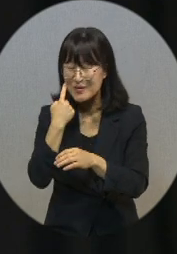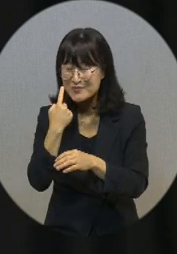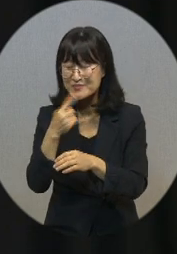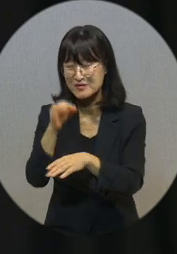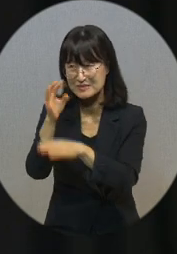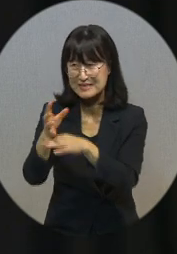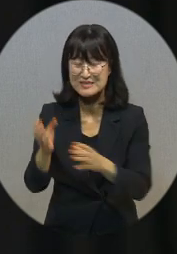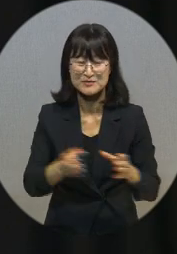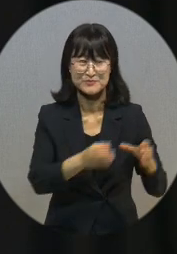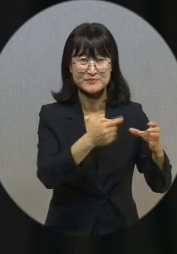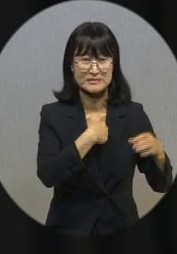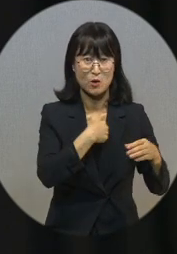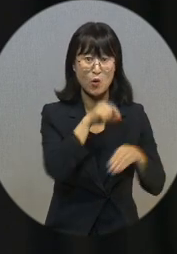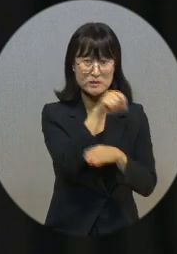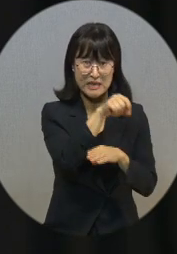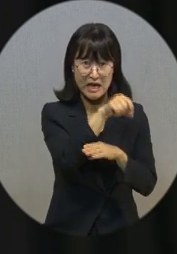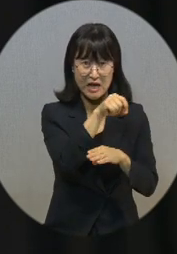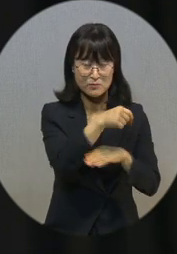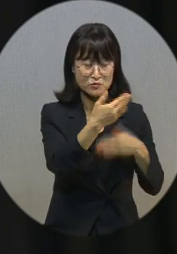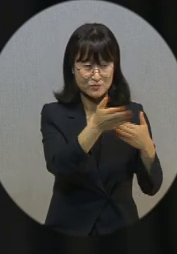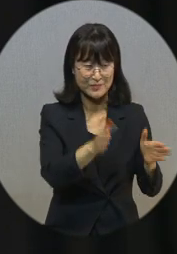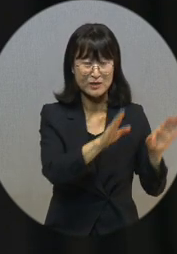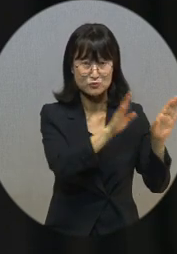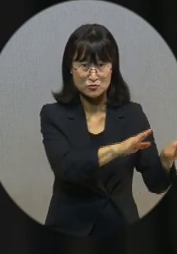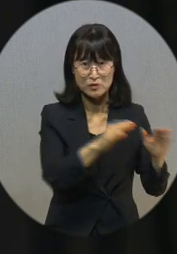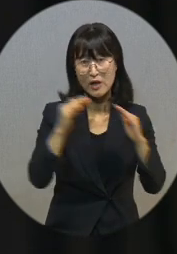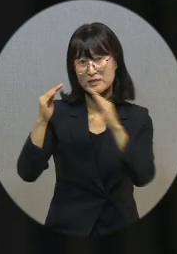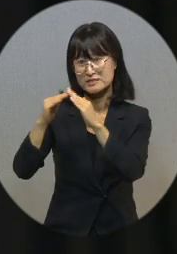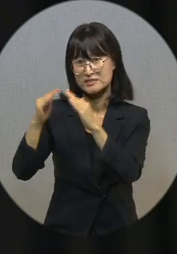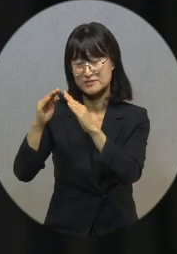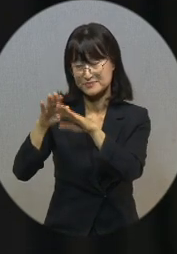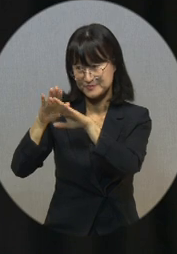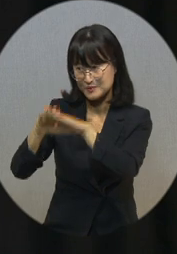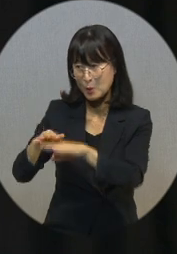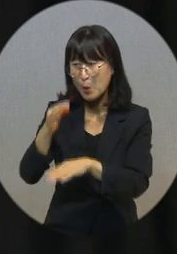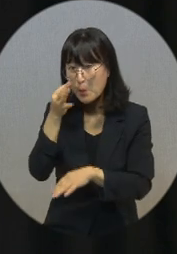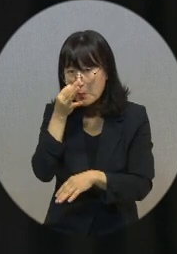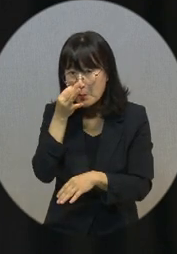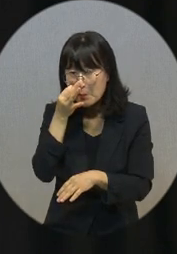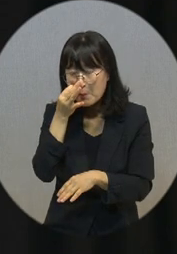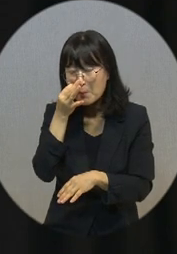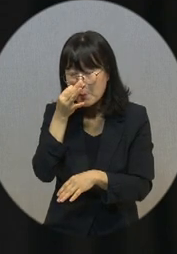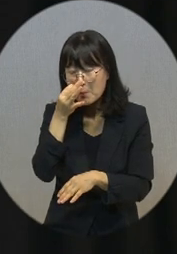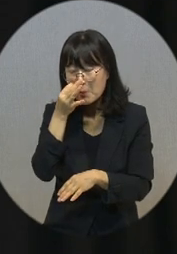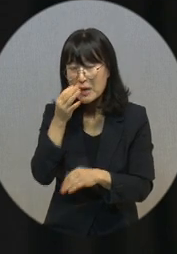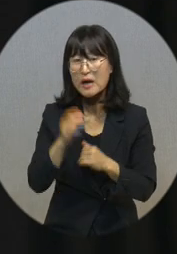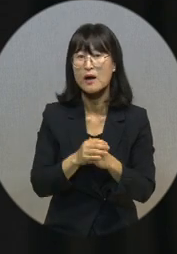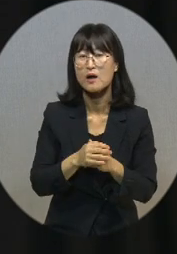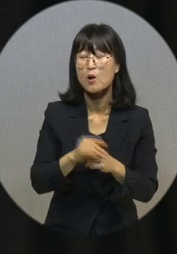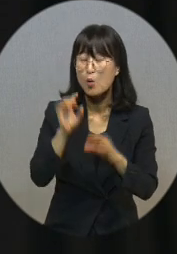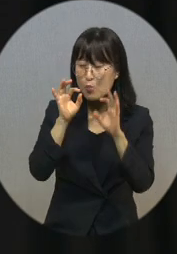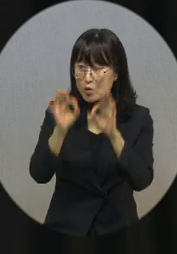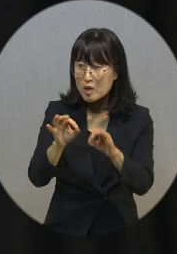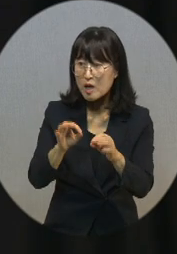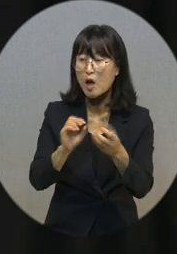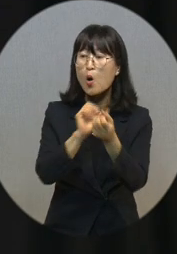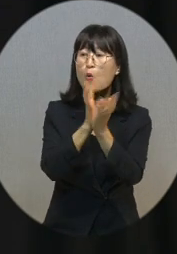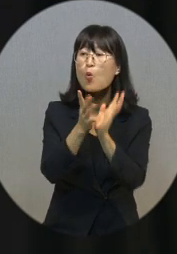네. 좀 그 제 집에도 두고 보고 있는데요. 그게 꽃말을 보니까